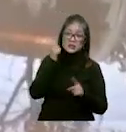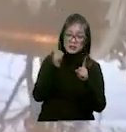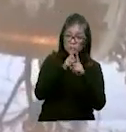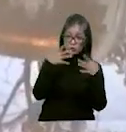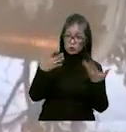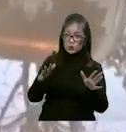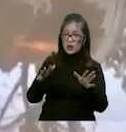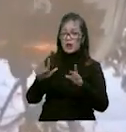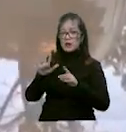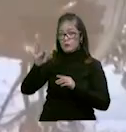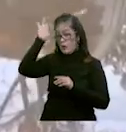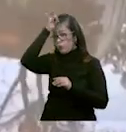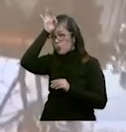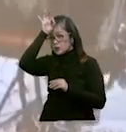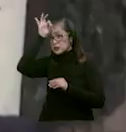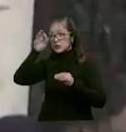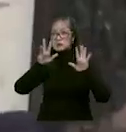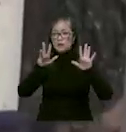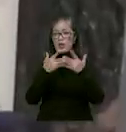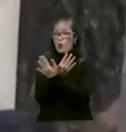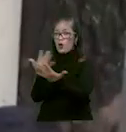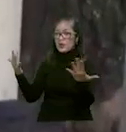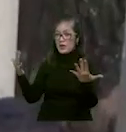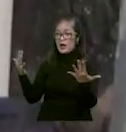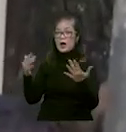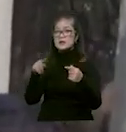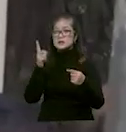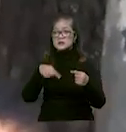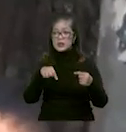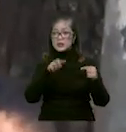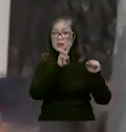Astana Anyar, 9 warga di sekitar lokasi, serta 3 keluarga pelaku.